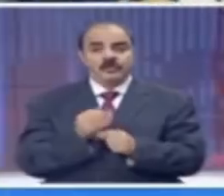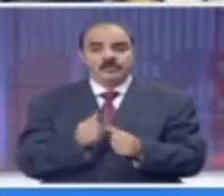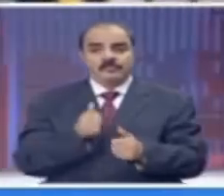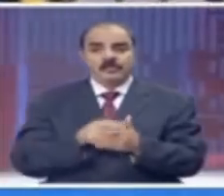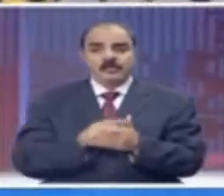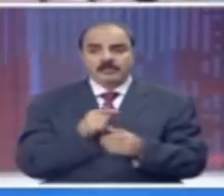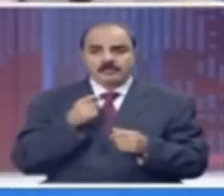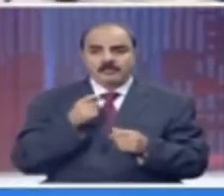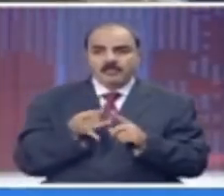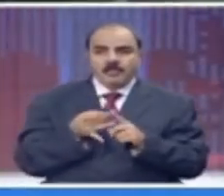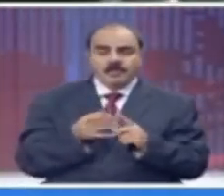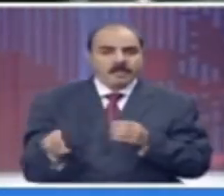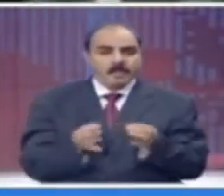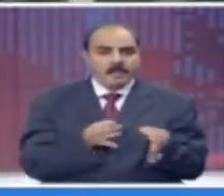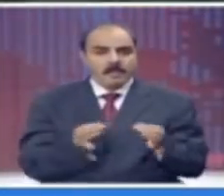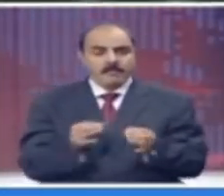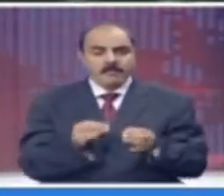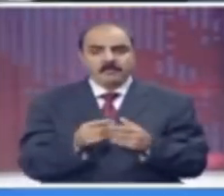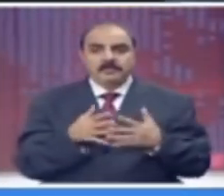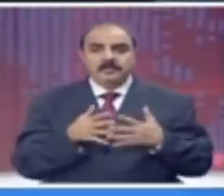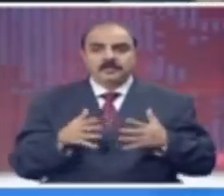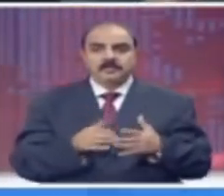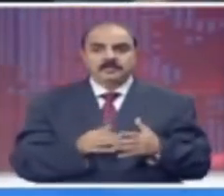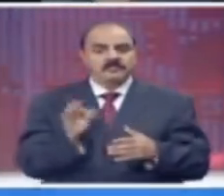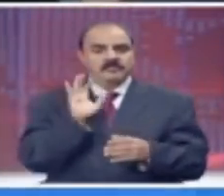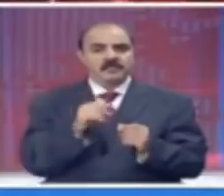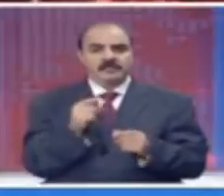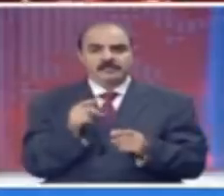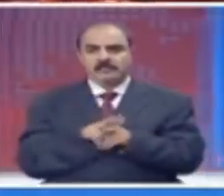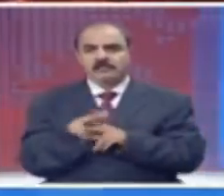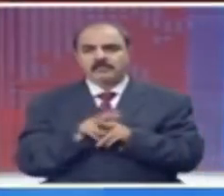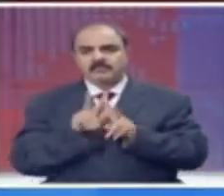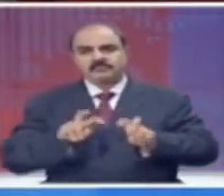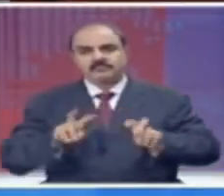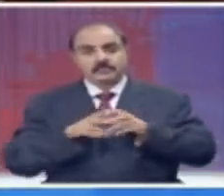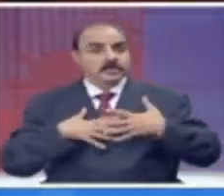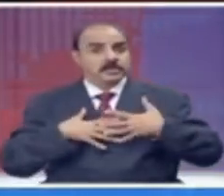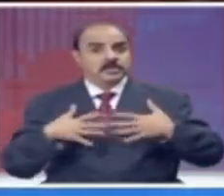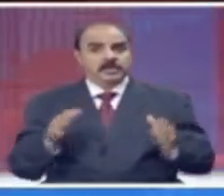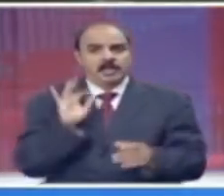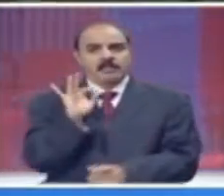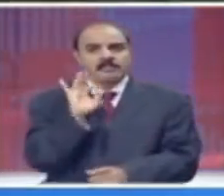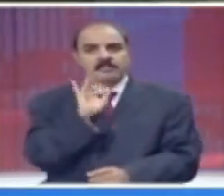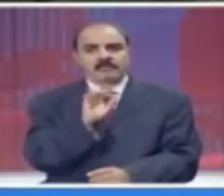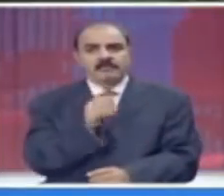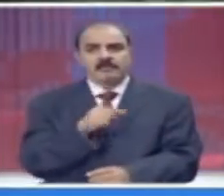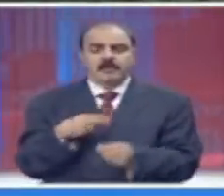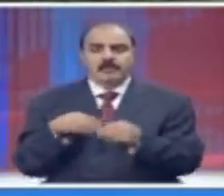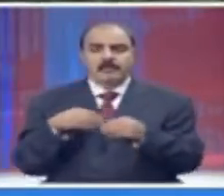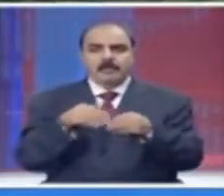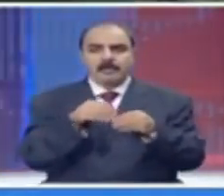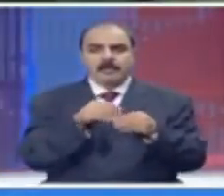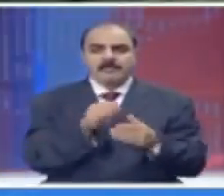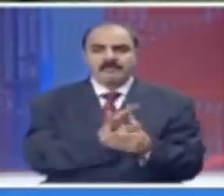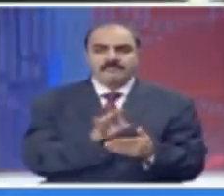الإدارة لضبط مروجي ومتعاطي المواد المخدرة، وجهت عدة حملات أمنية مكبرة استهدفت ضبط مروجي